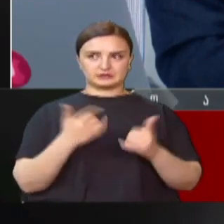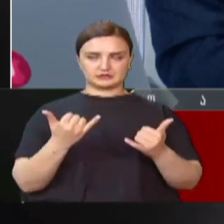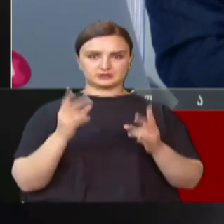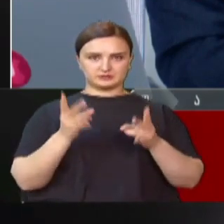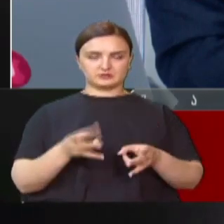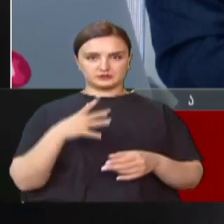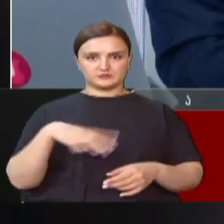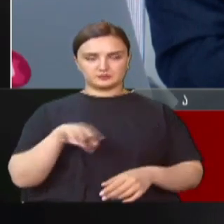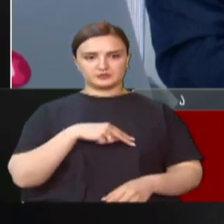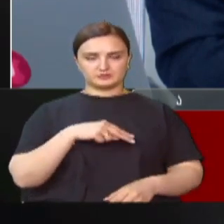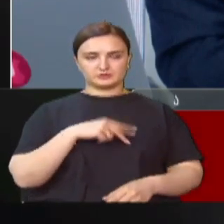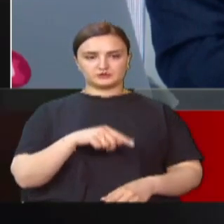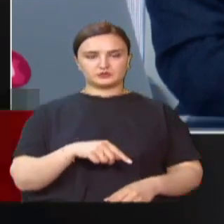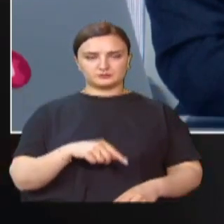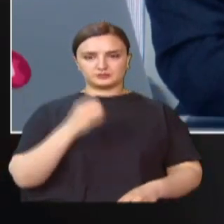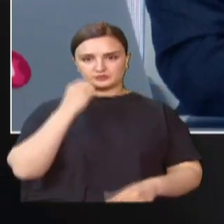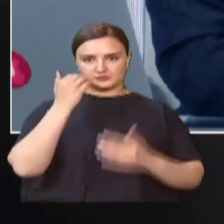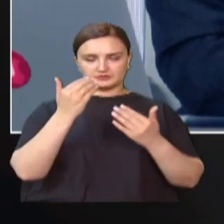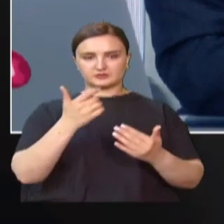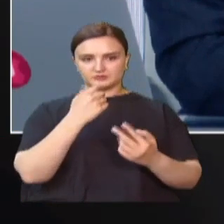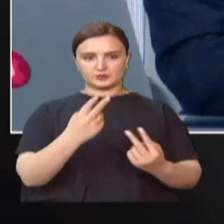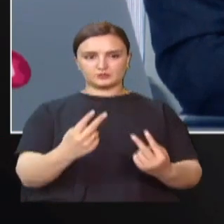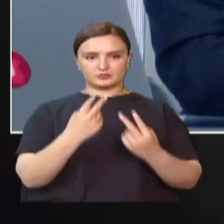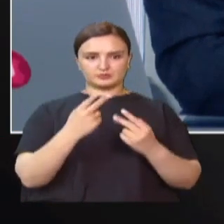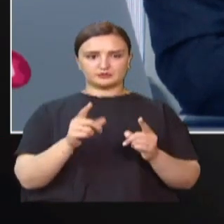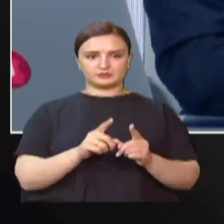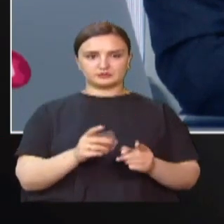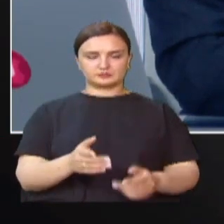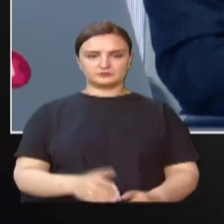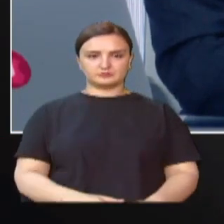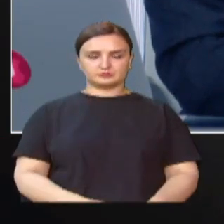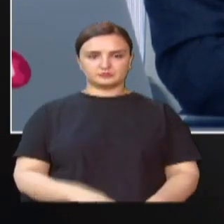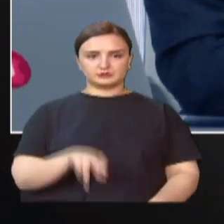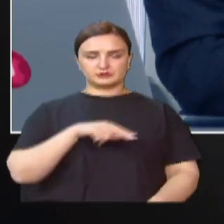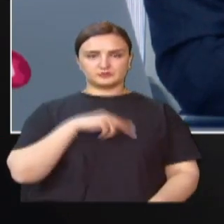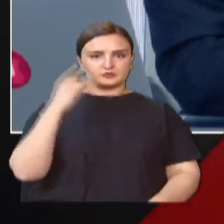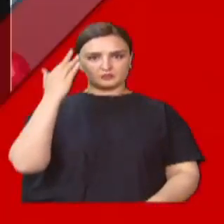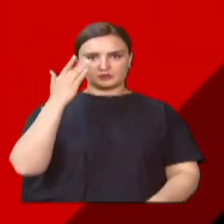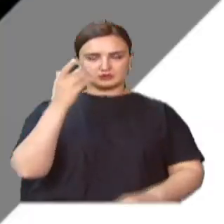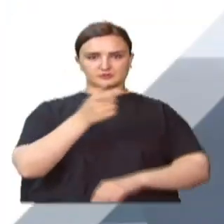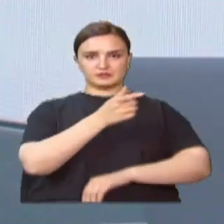es, sakartos palamici, marlu batkunda, tkoen makurebas. Să parlăm de omul